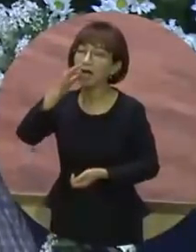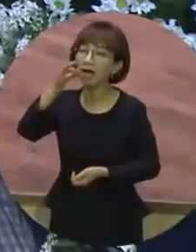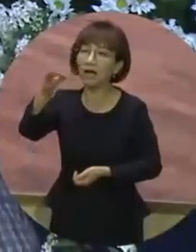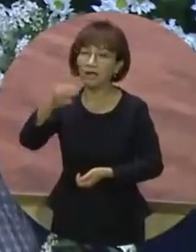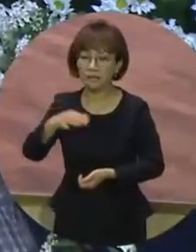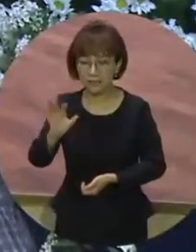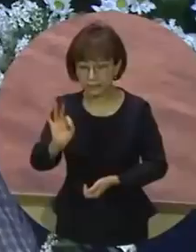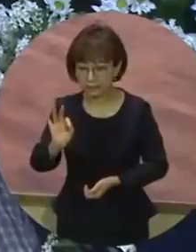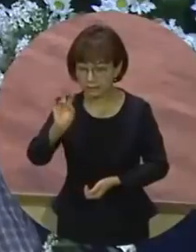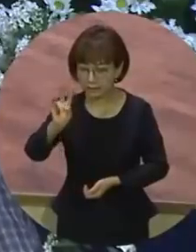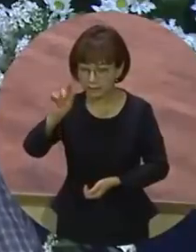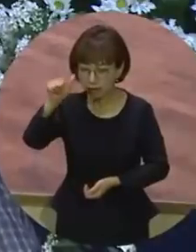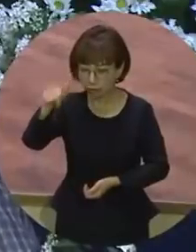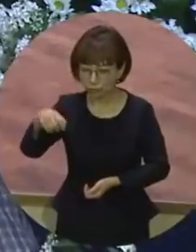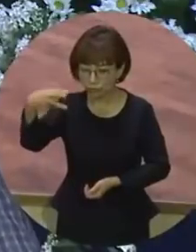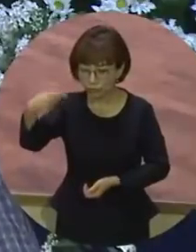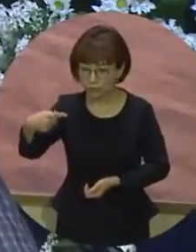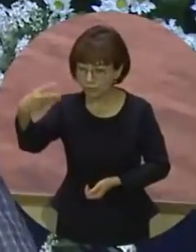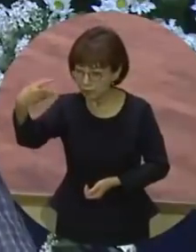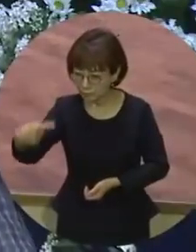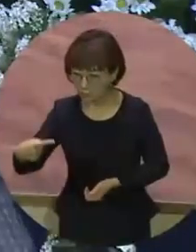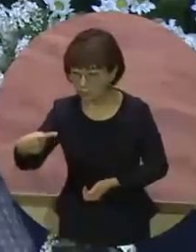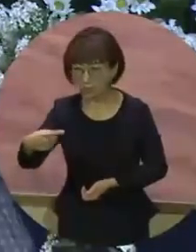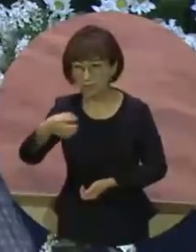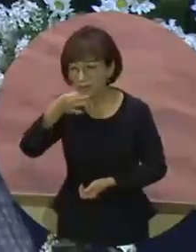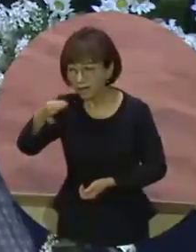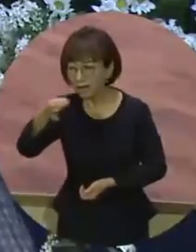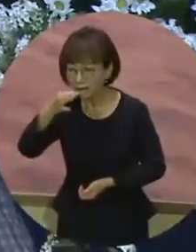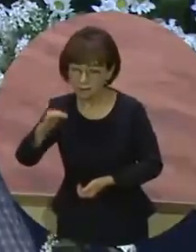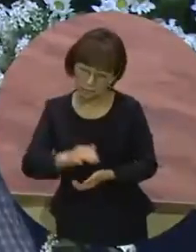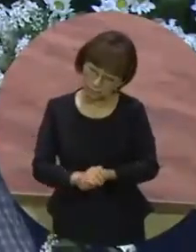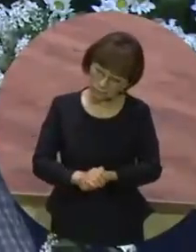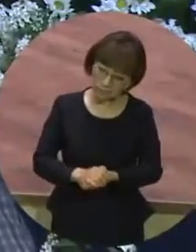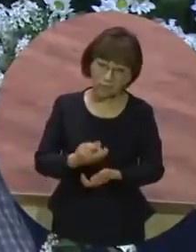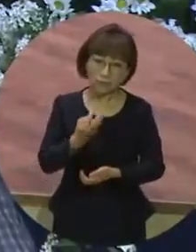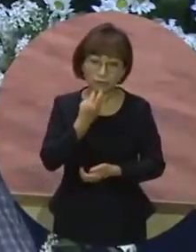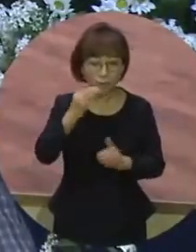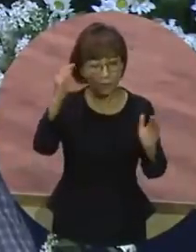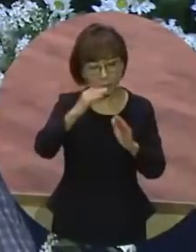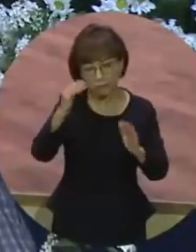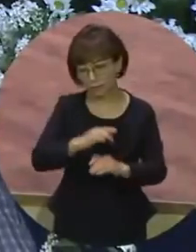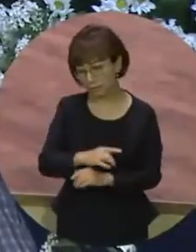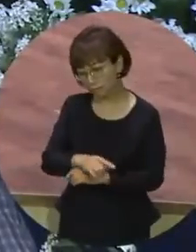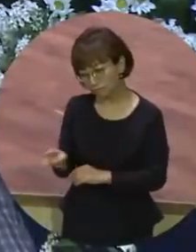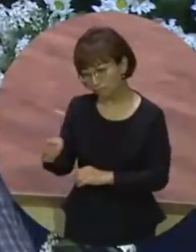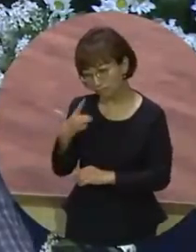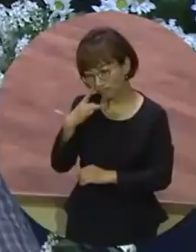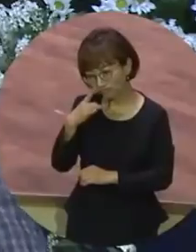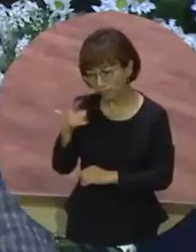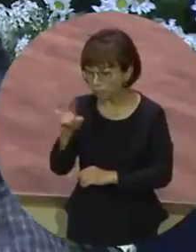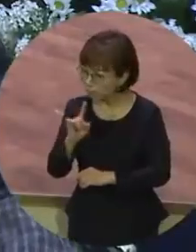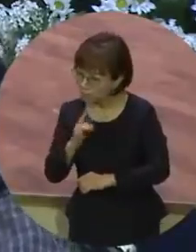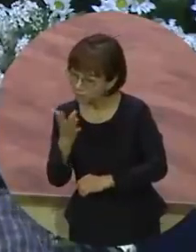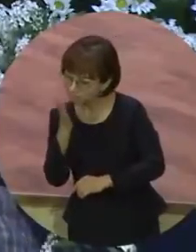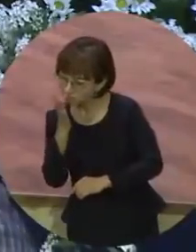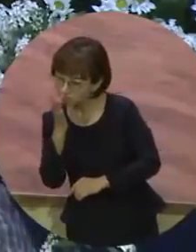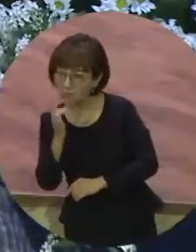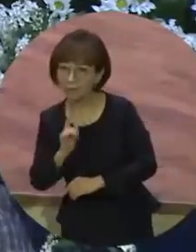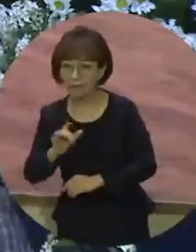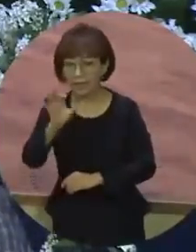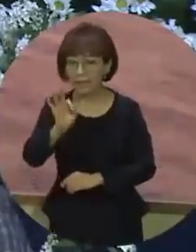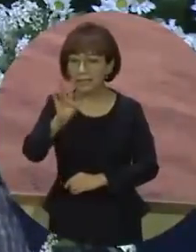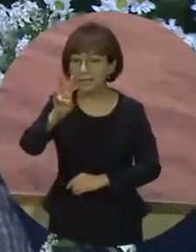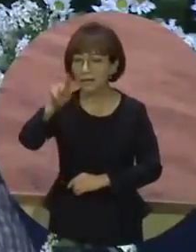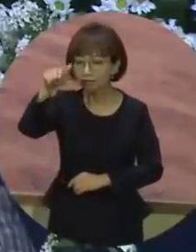야구르트 하니까 이 서울 학생이 이 자다가 뭔 소리요 이게? 계속 야구르트 한단 말이요. 그러니까